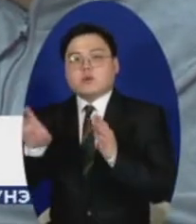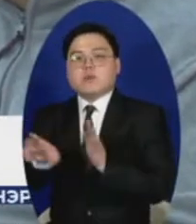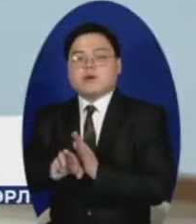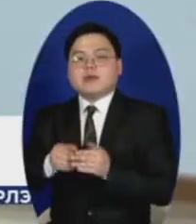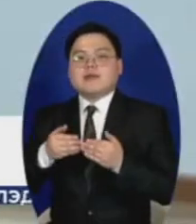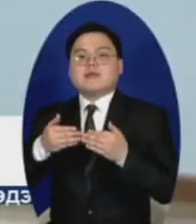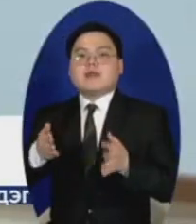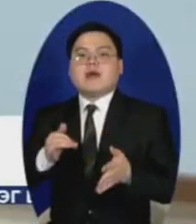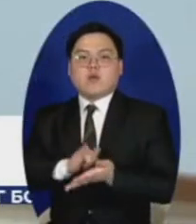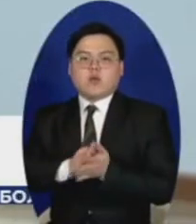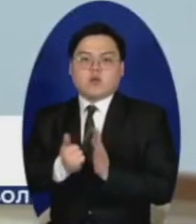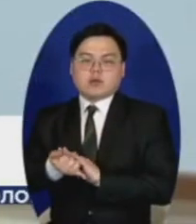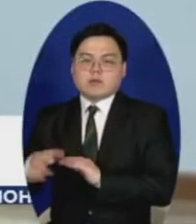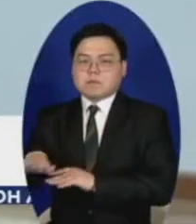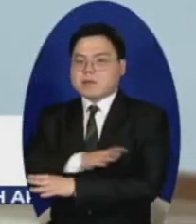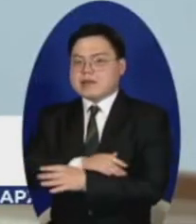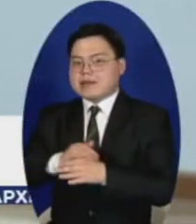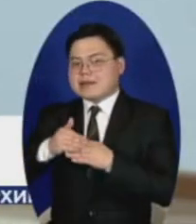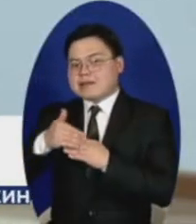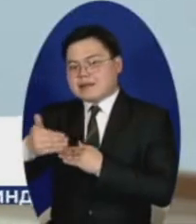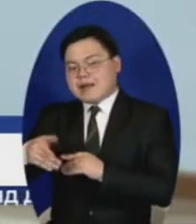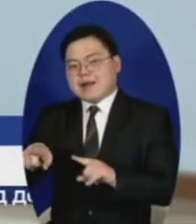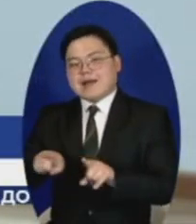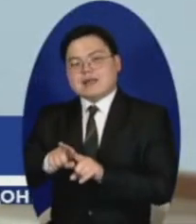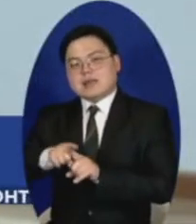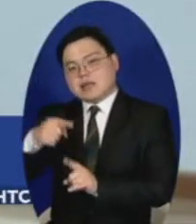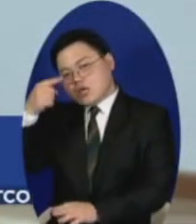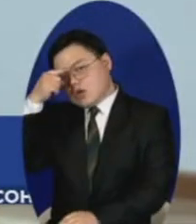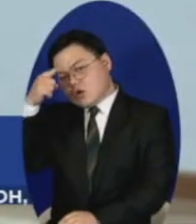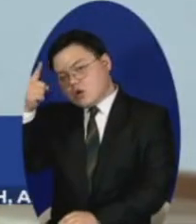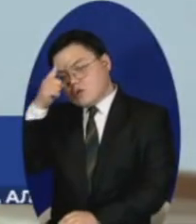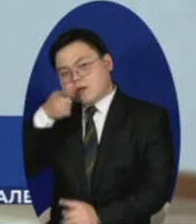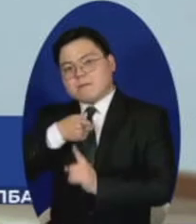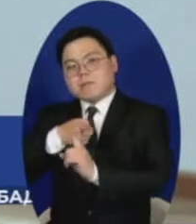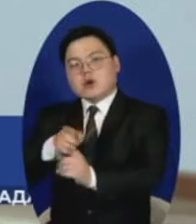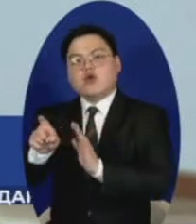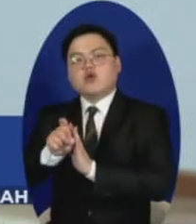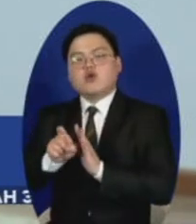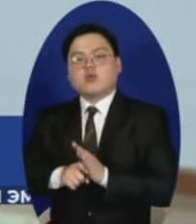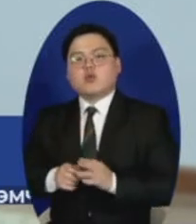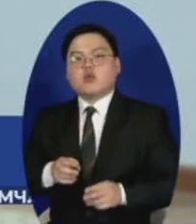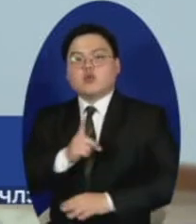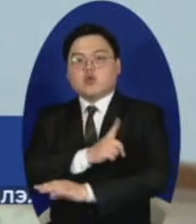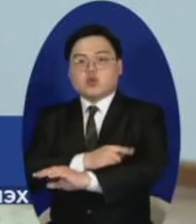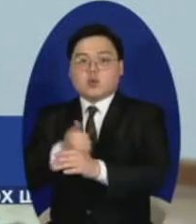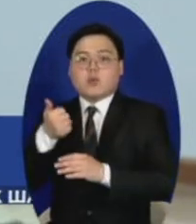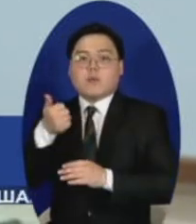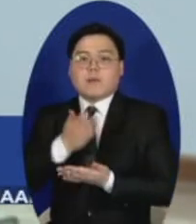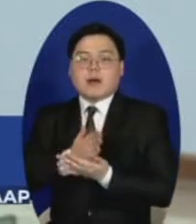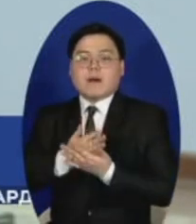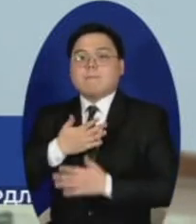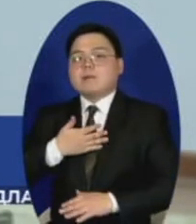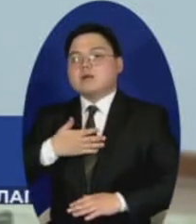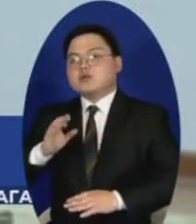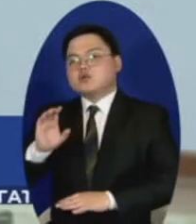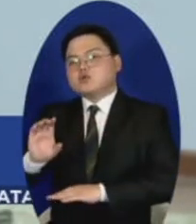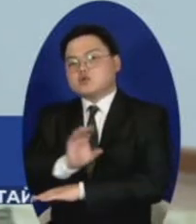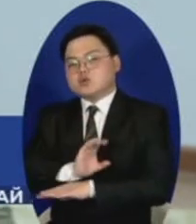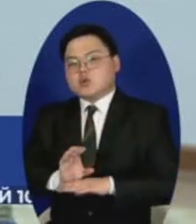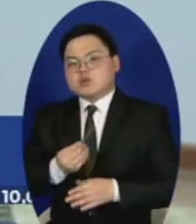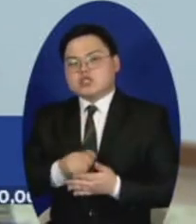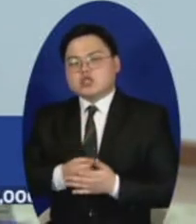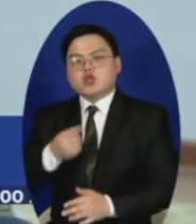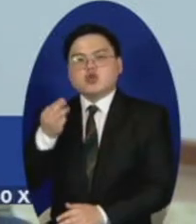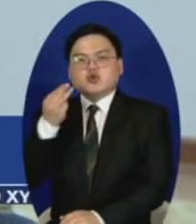байна. Хөрөн цаашдаа бид эрүүл мэндийн чиглэлээр ч гэсэн энд яг төрүүлсэн их үрдөнгөө өгөөд байгаа. Манай сумд эхнээсээ одоо сумандаа